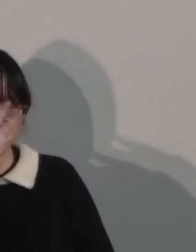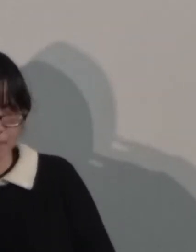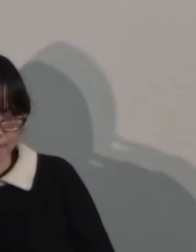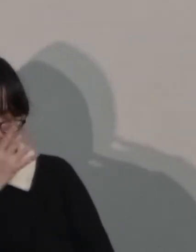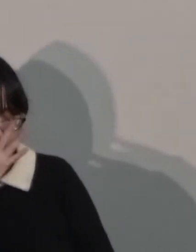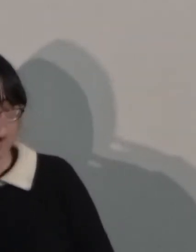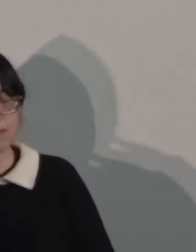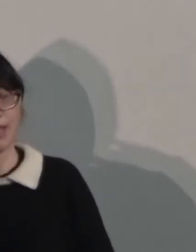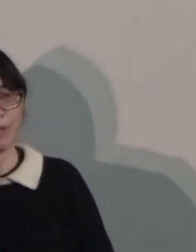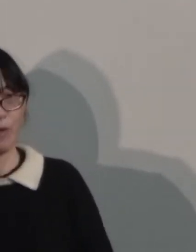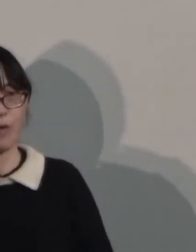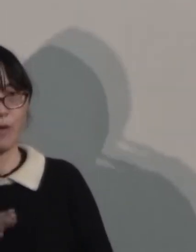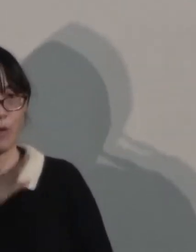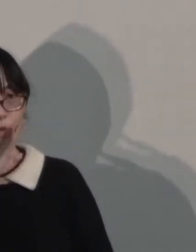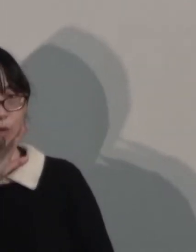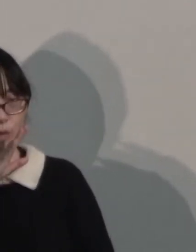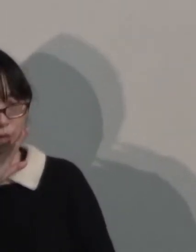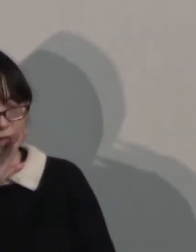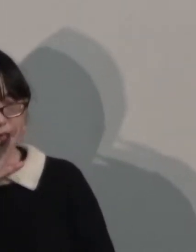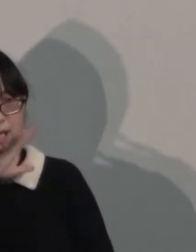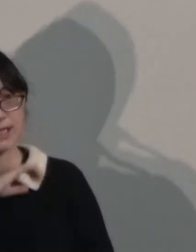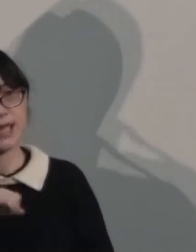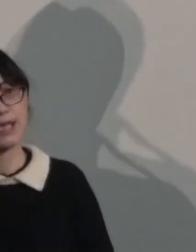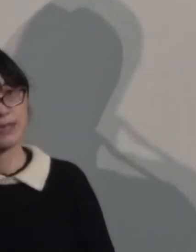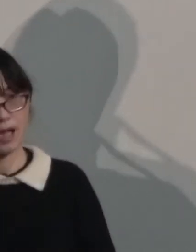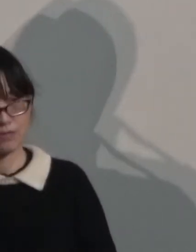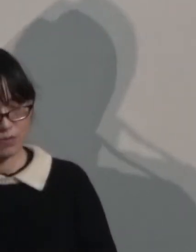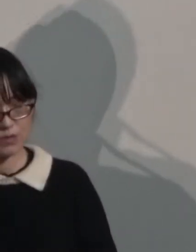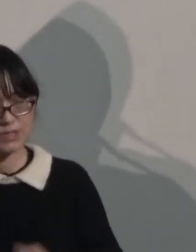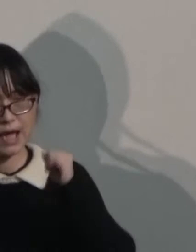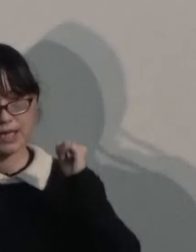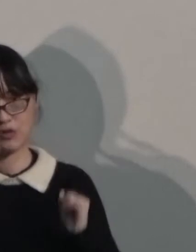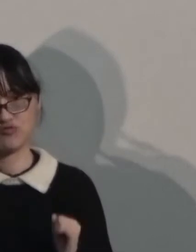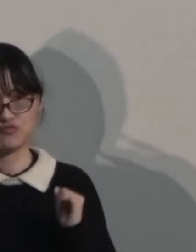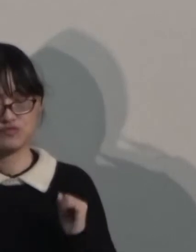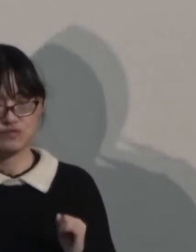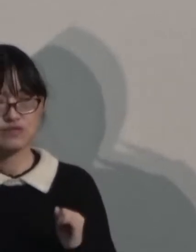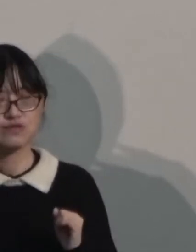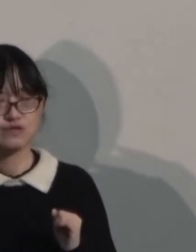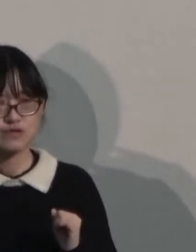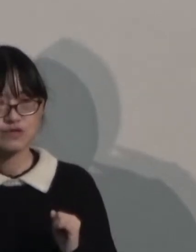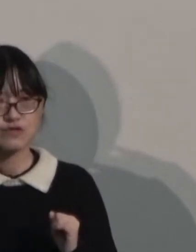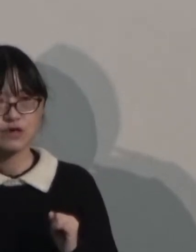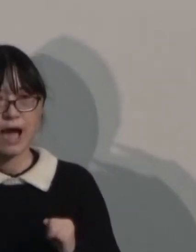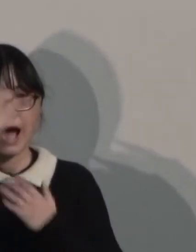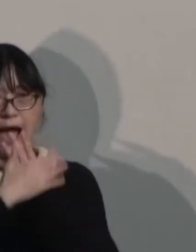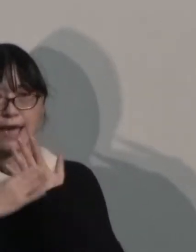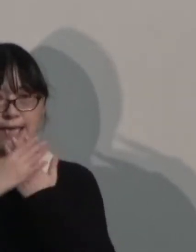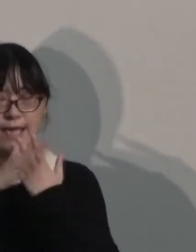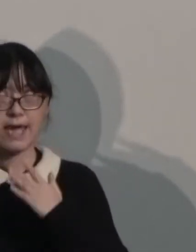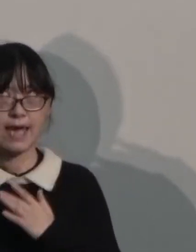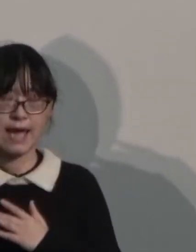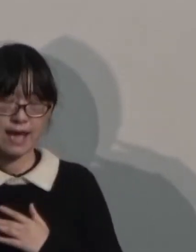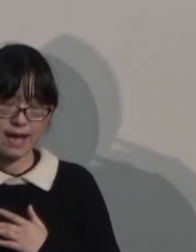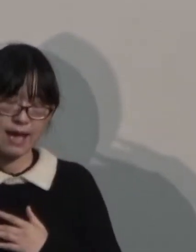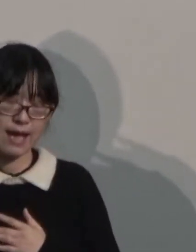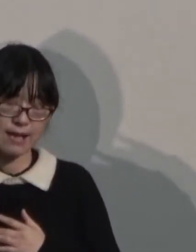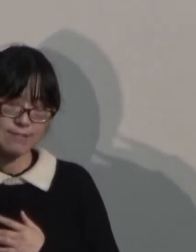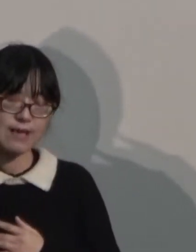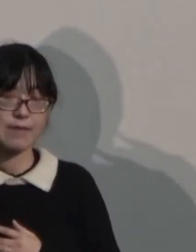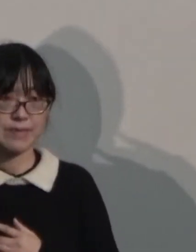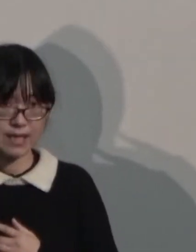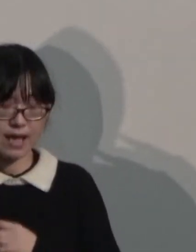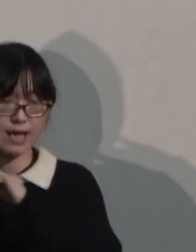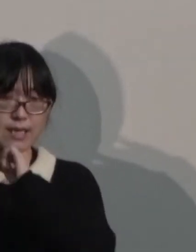ても本当にサンタクロースがいること、愛である神がおられること